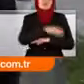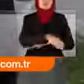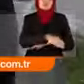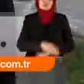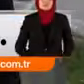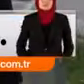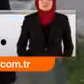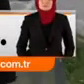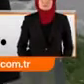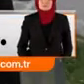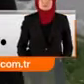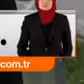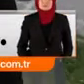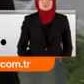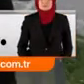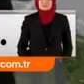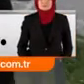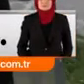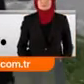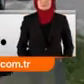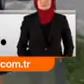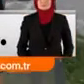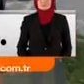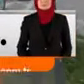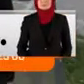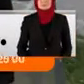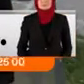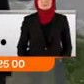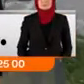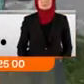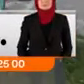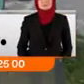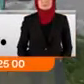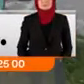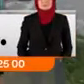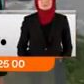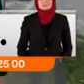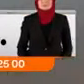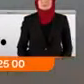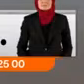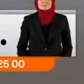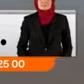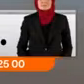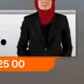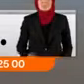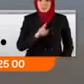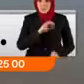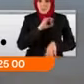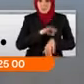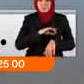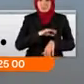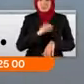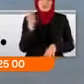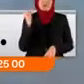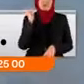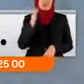aracın kafasını Plaja doğru döndürdü bir anda da geriye takınca karıştırdı geri geri denize uçtu Doğanlar'da